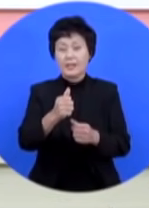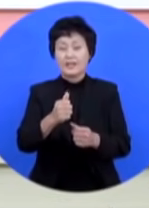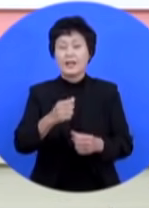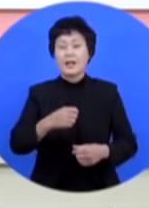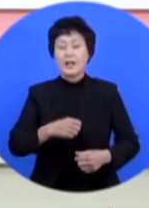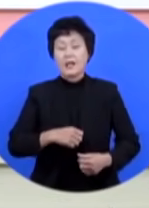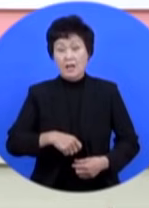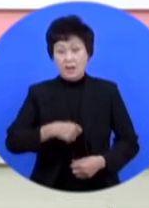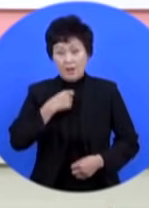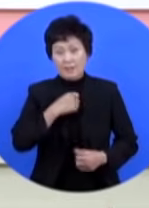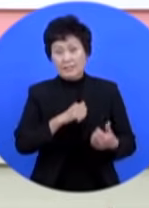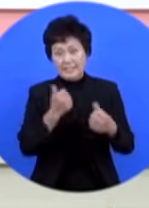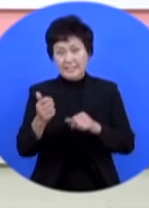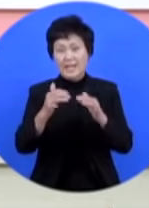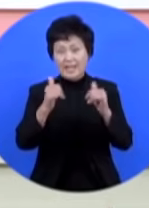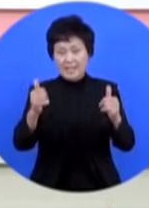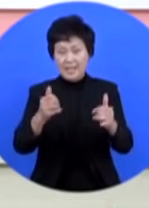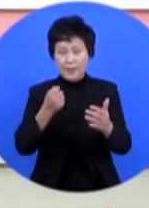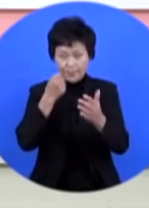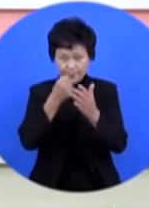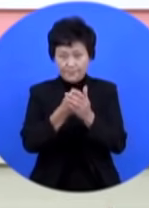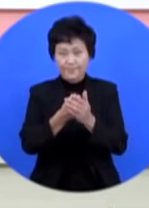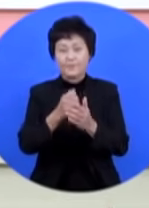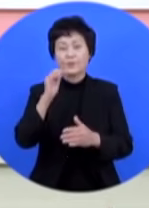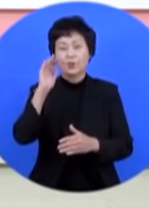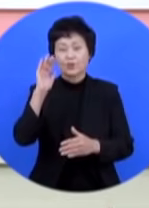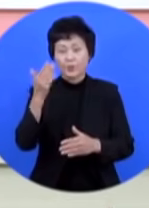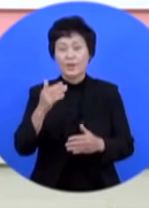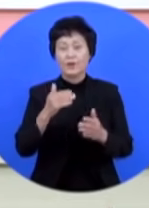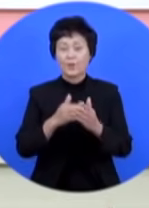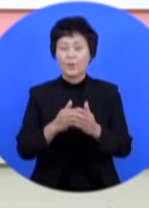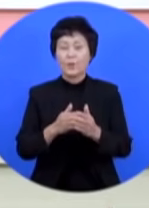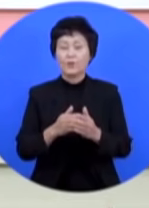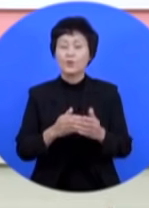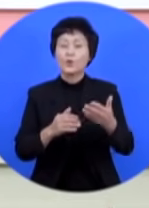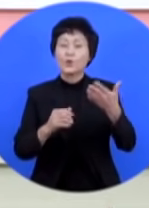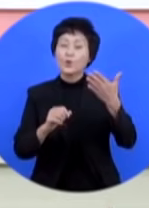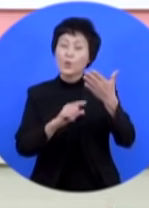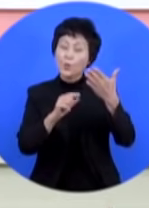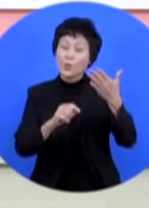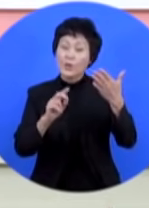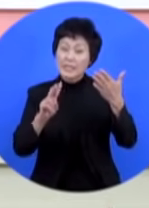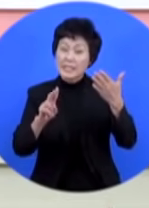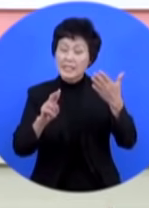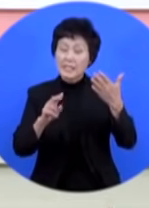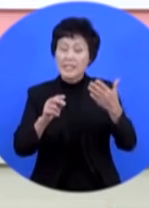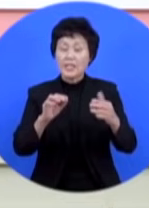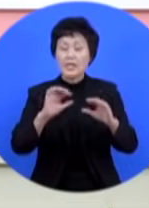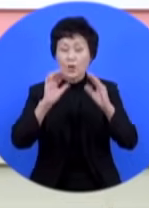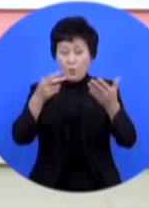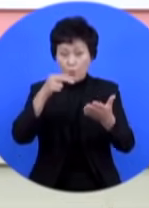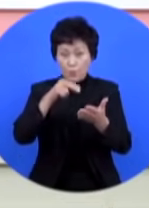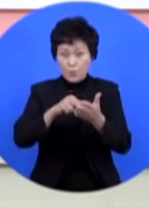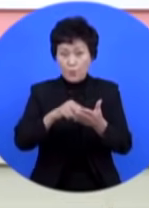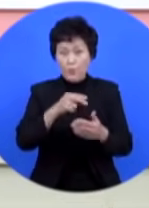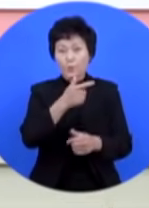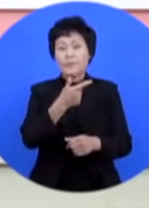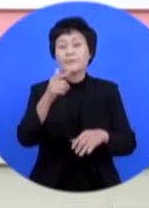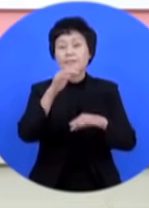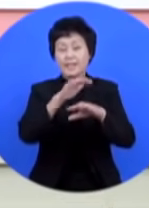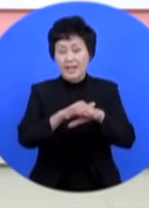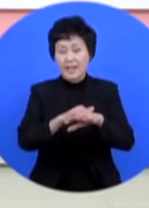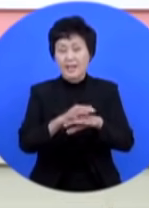그리고 이어서 9월 2일, 2010년 9월 2일에는 국립대전현충원에 안장이